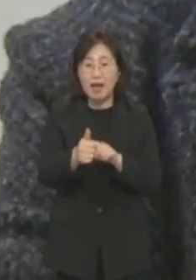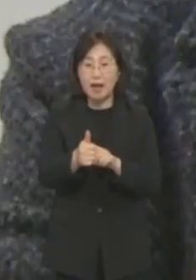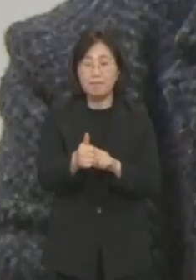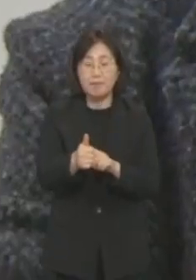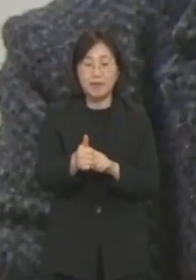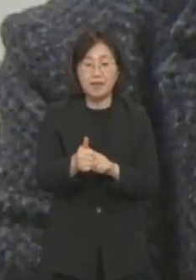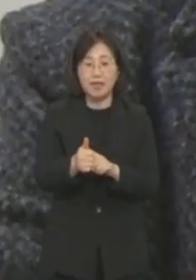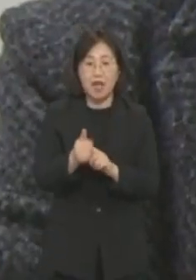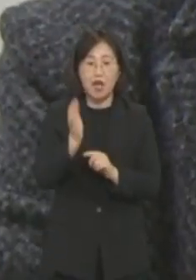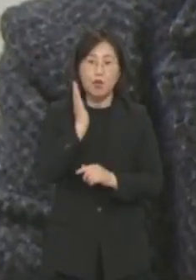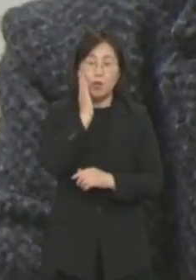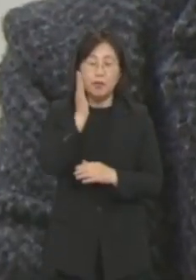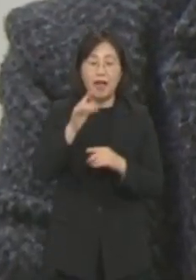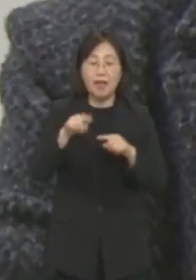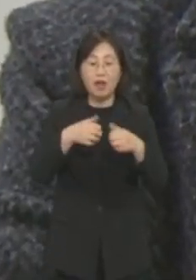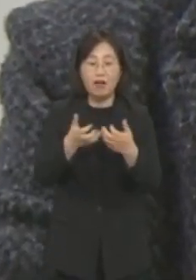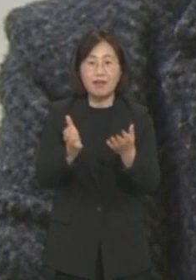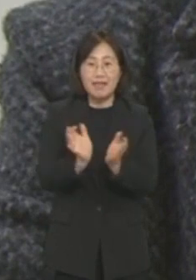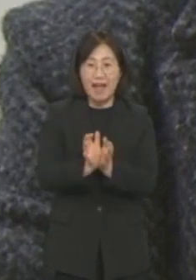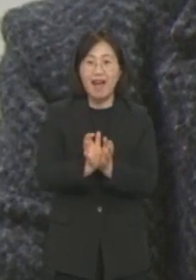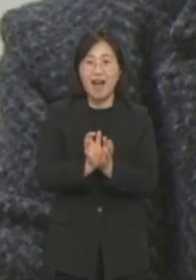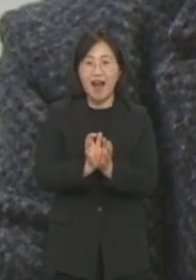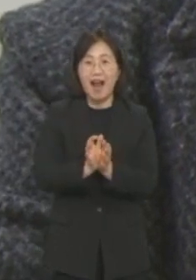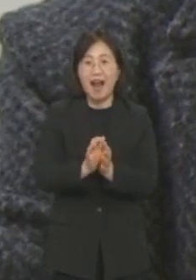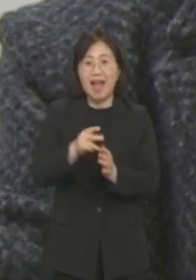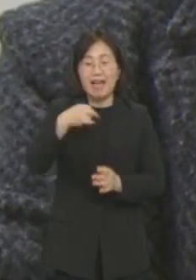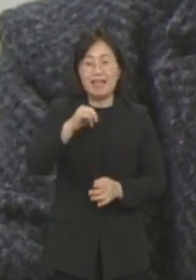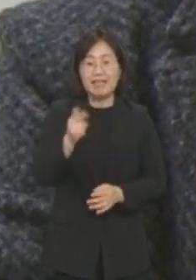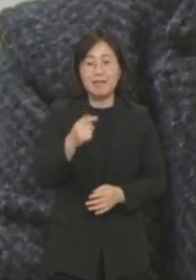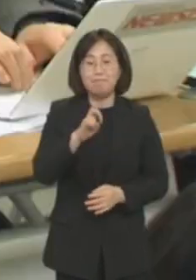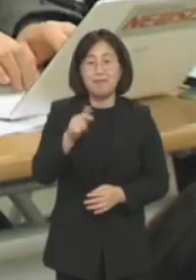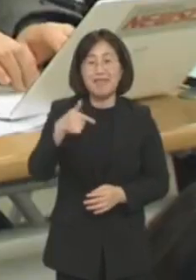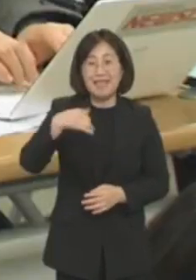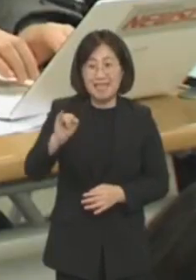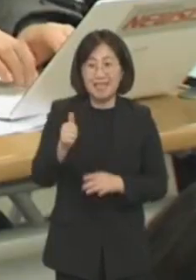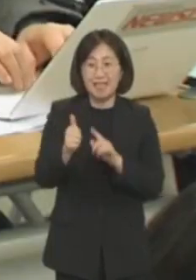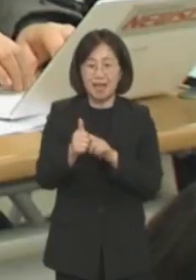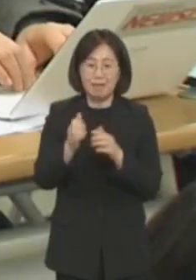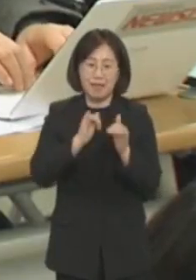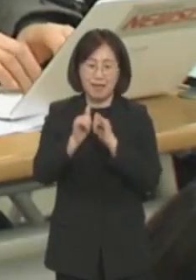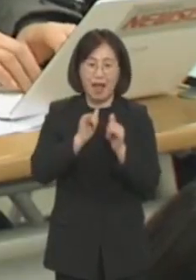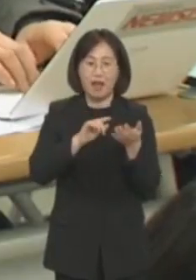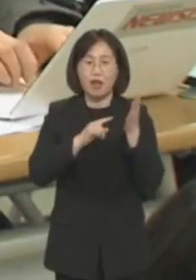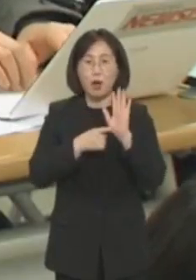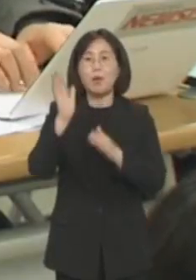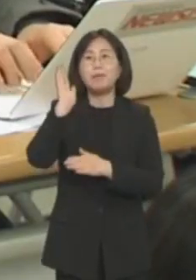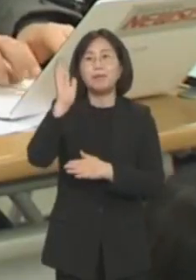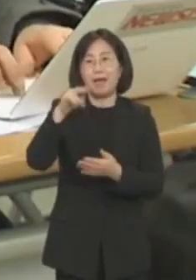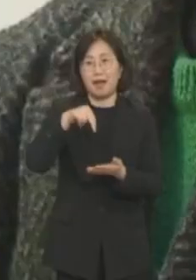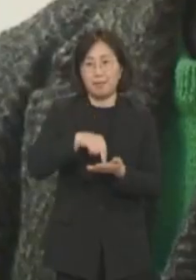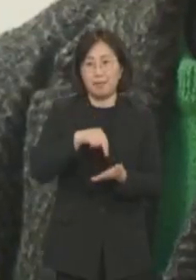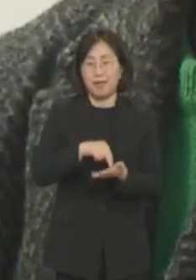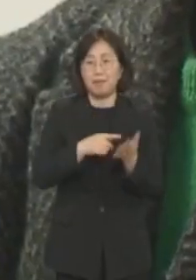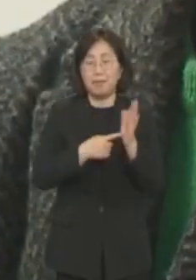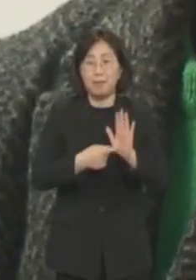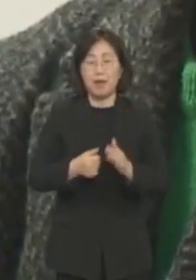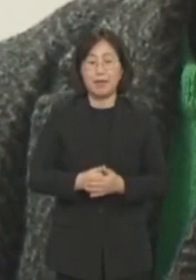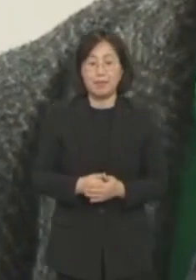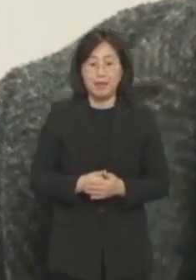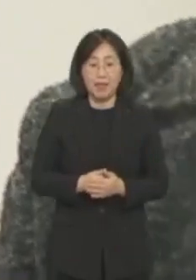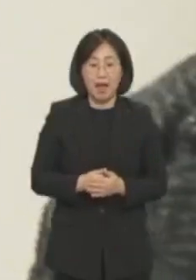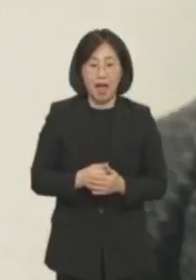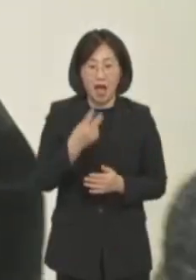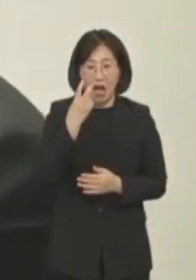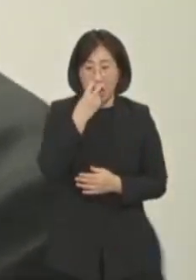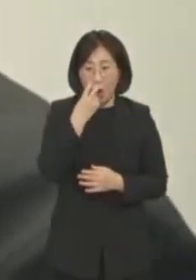신분이자 녹색정의당 대전시당 대변인인 신민기 씨가 기자회견을 열고 입장을 밝혔습니다. 신 대변인은